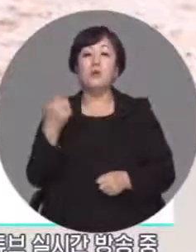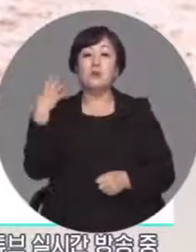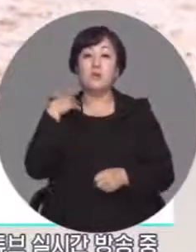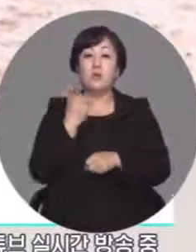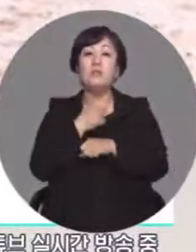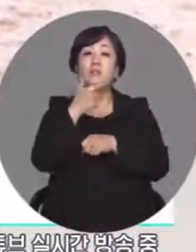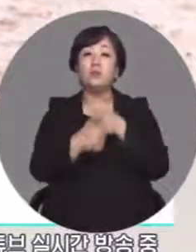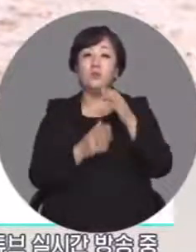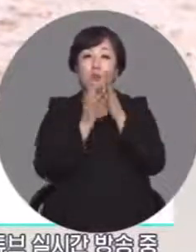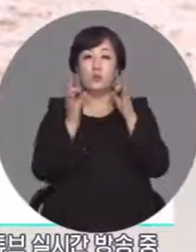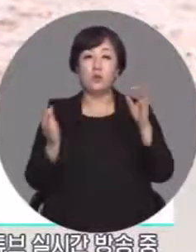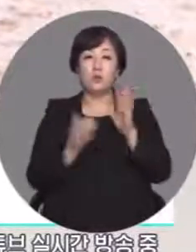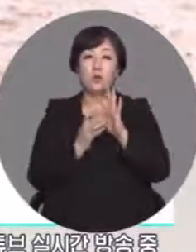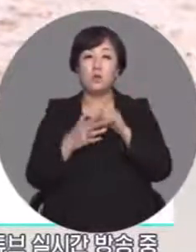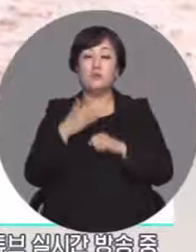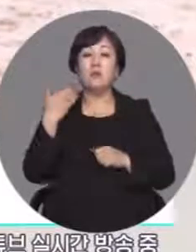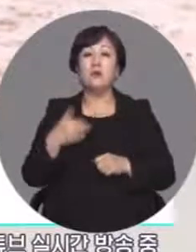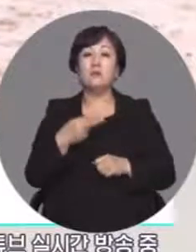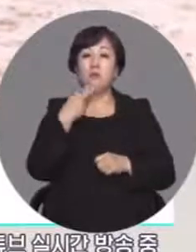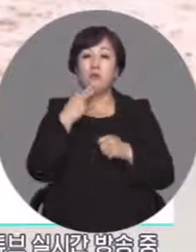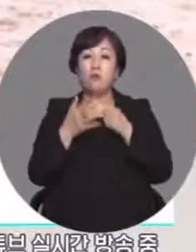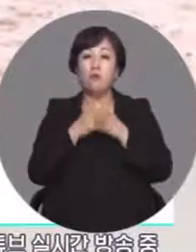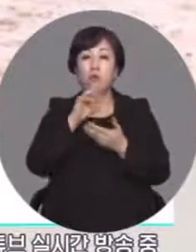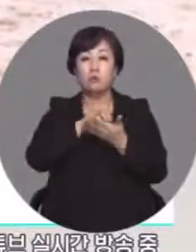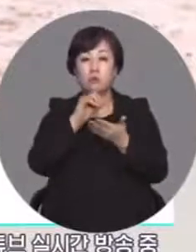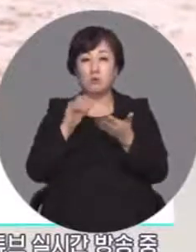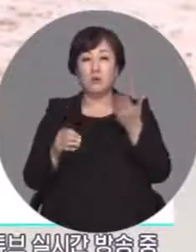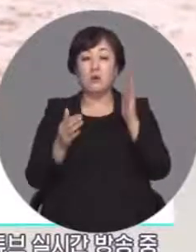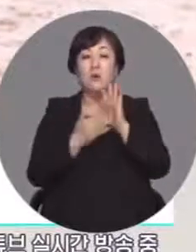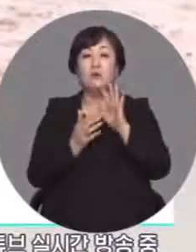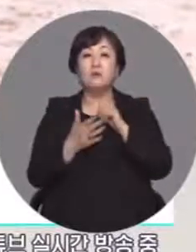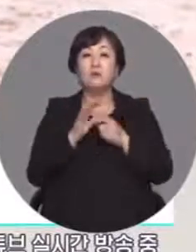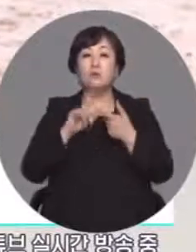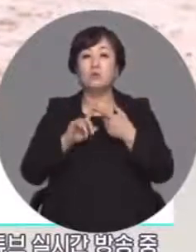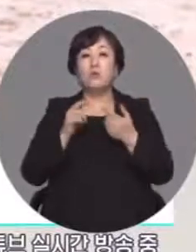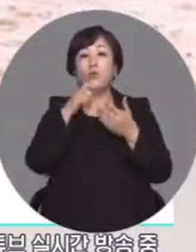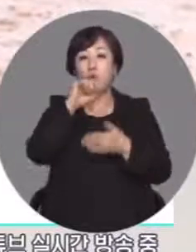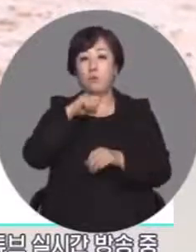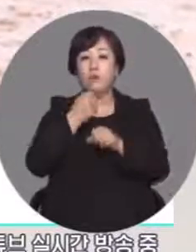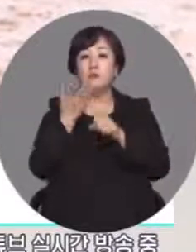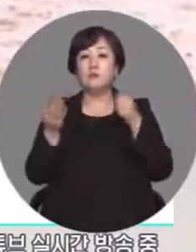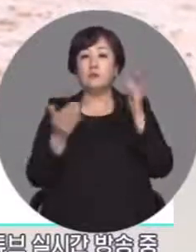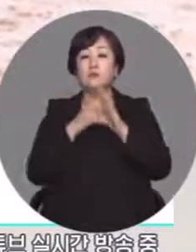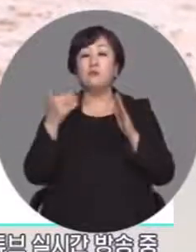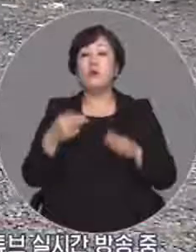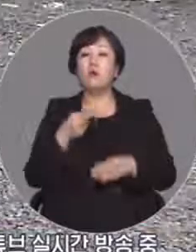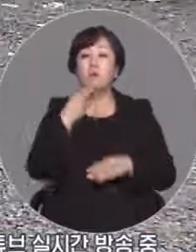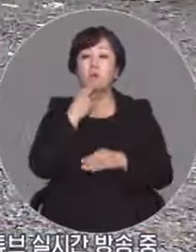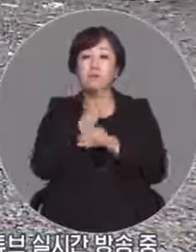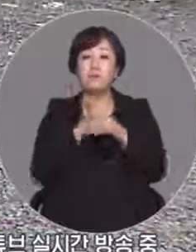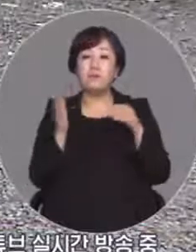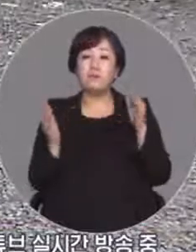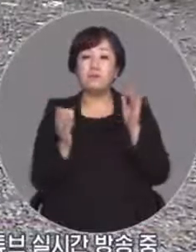6년이 지났지만 등록도, 미등록에 대한 처벌도 저조합니다. 신혜지 기자입니다.